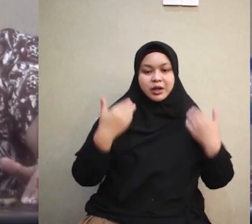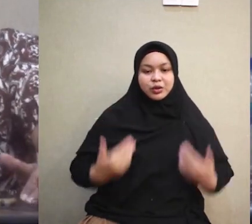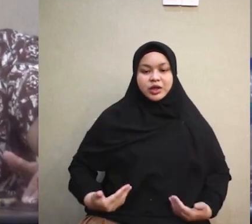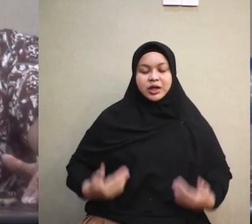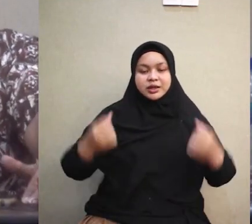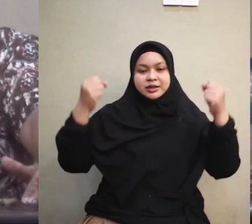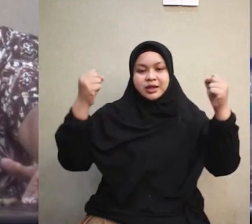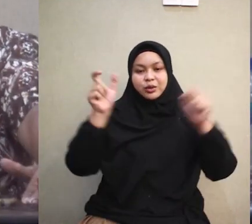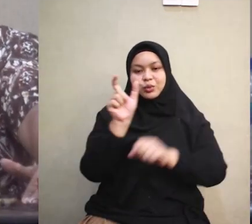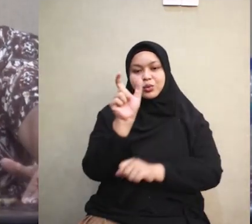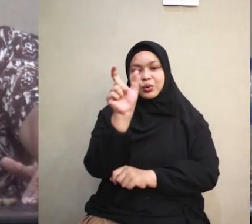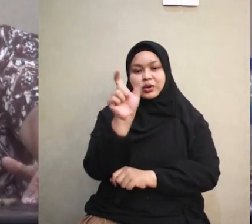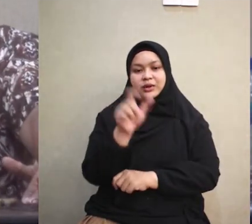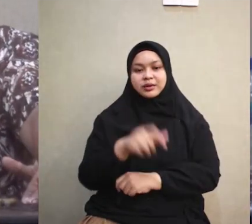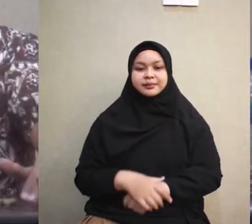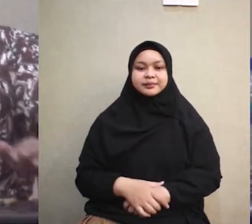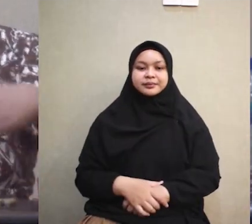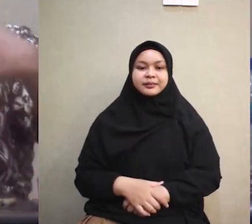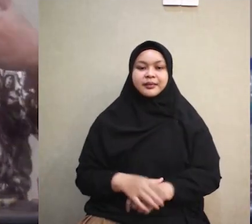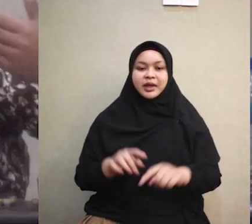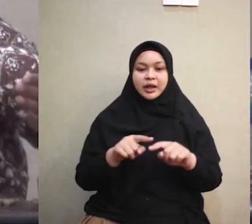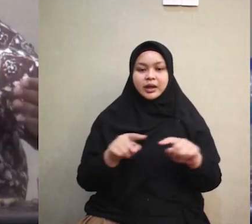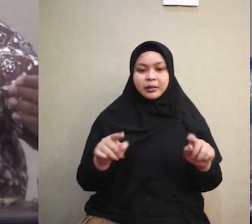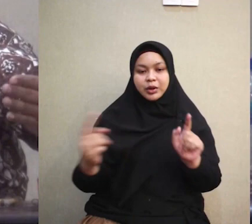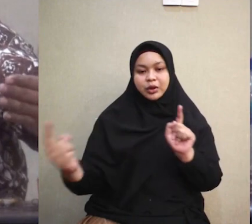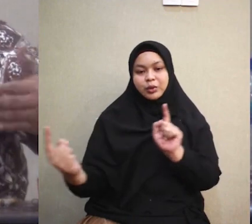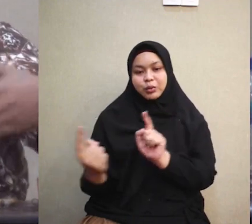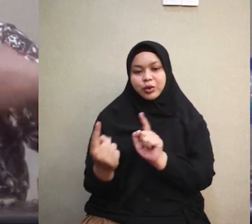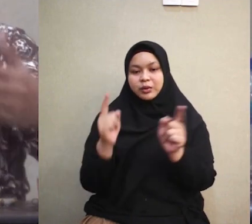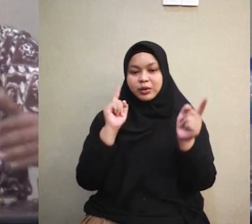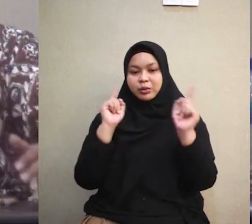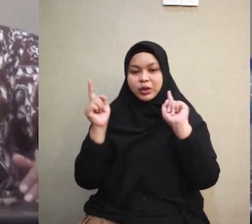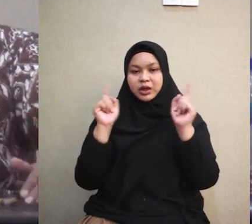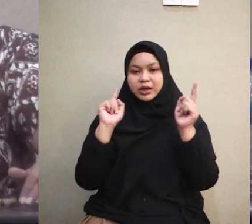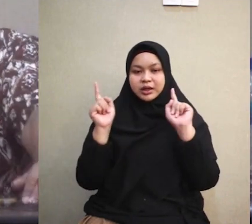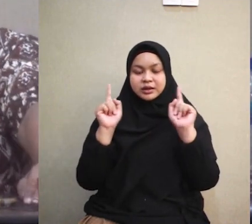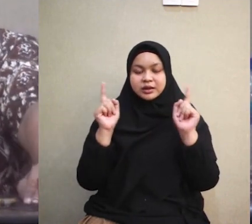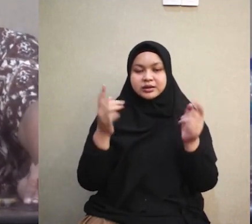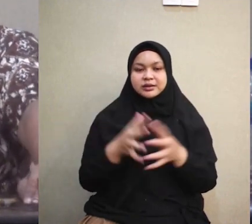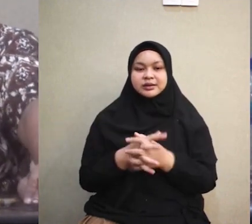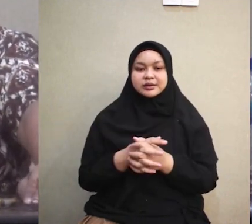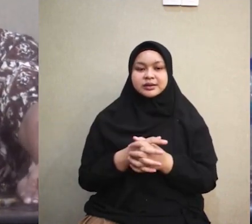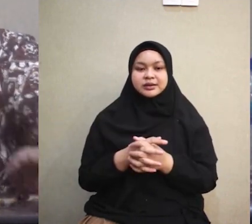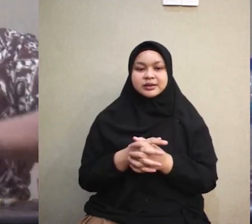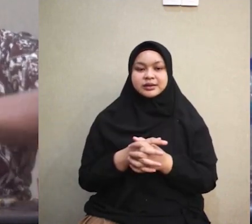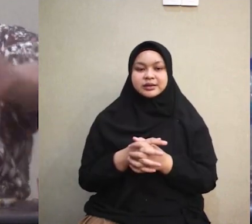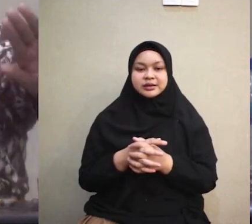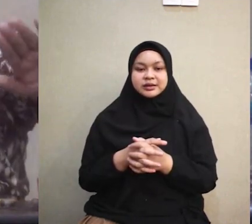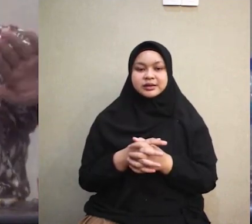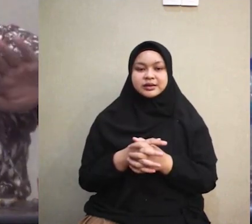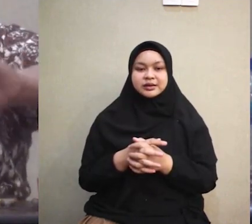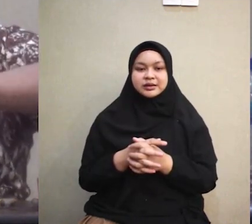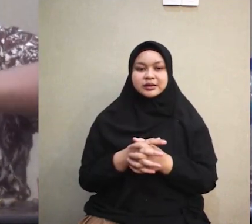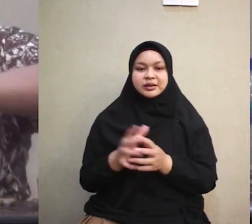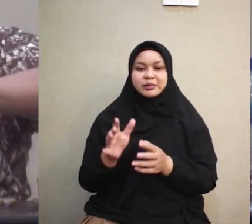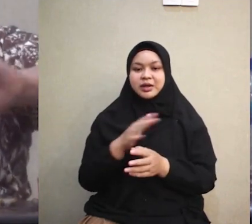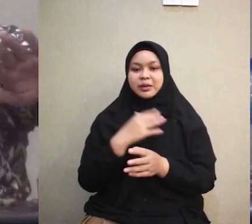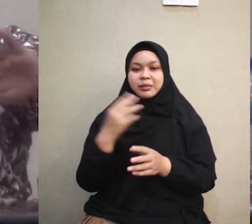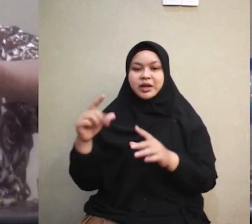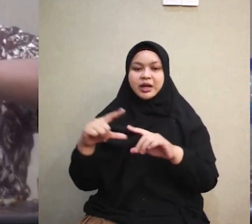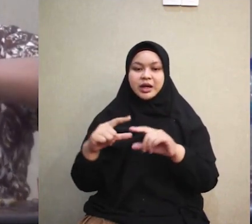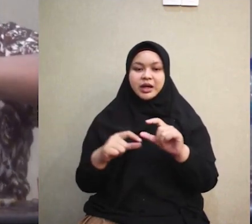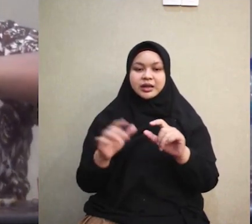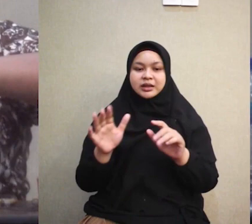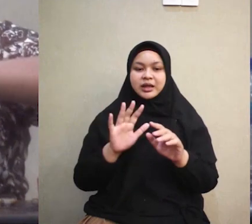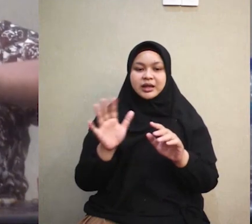unggul cuman kalau dia bertemu dengan politisi dia bisa menghabisi ras yang tidak